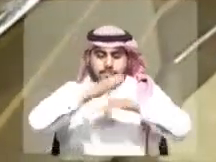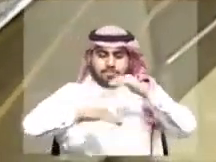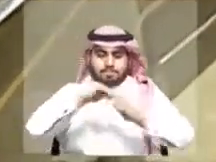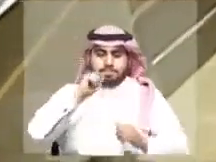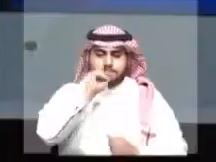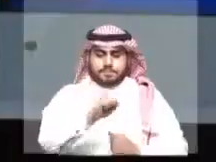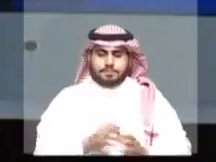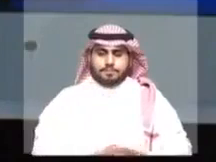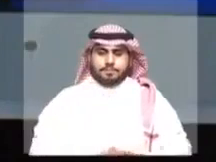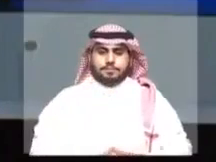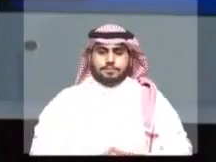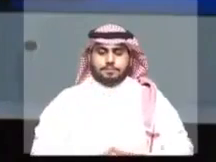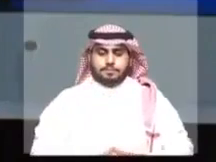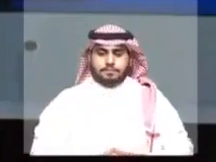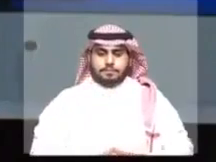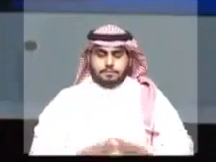الفعلي.